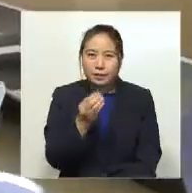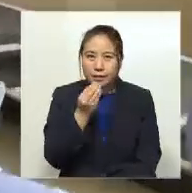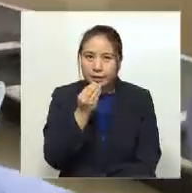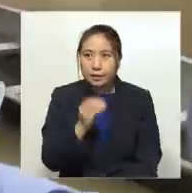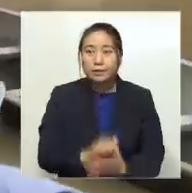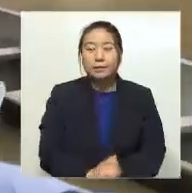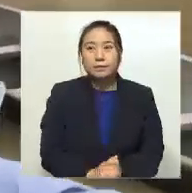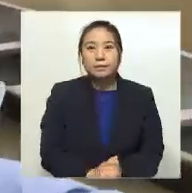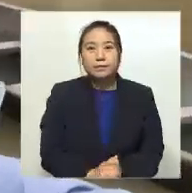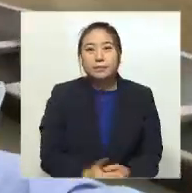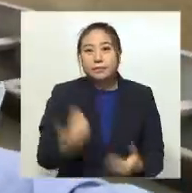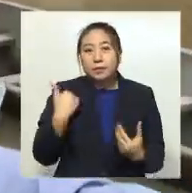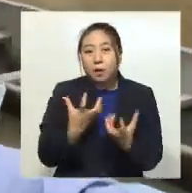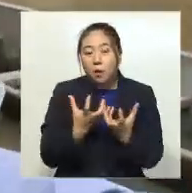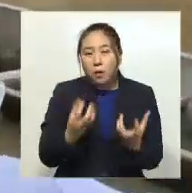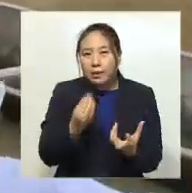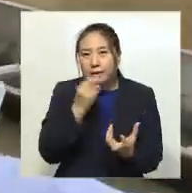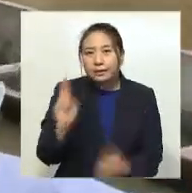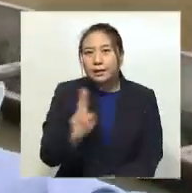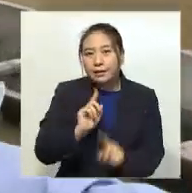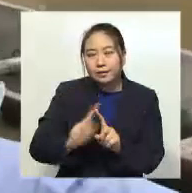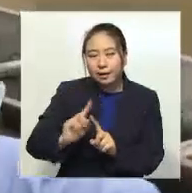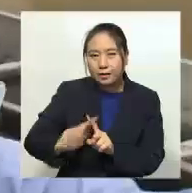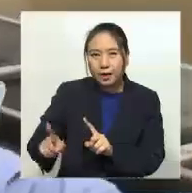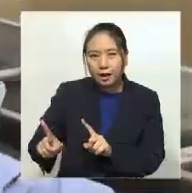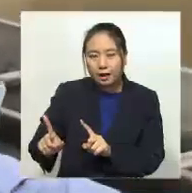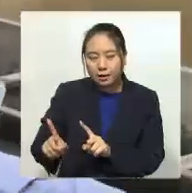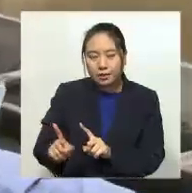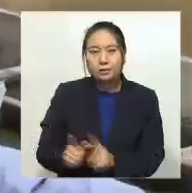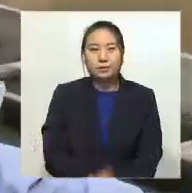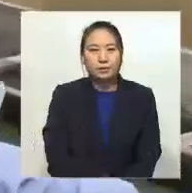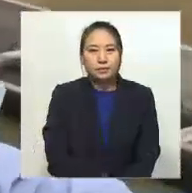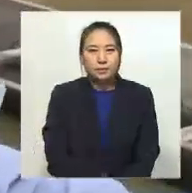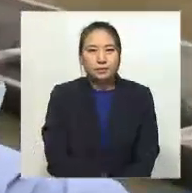มีเครื่องบริโภคที่จะพอประทังครับ